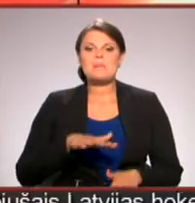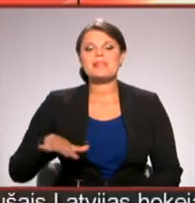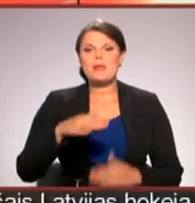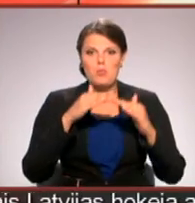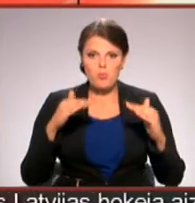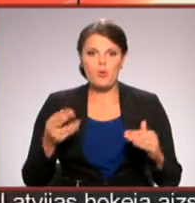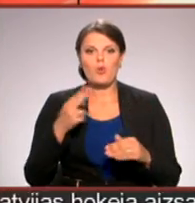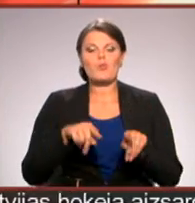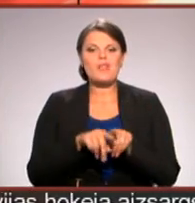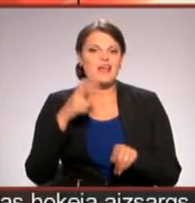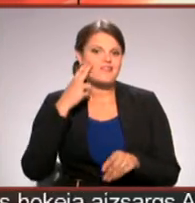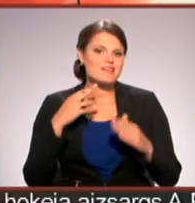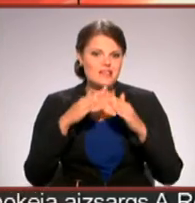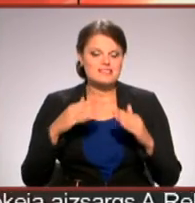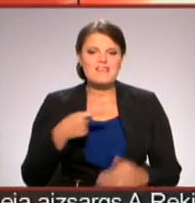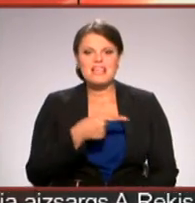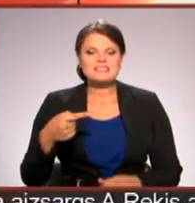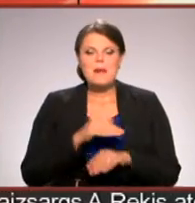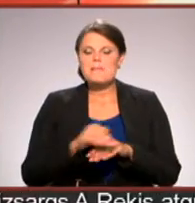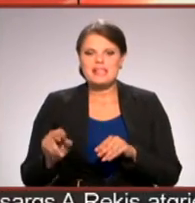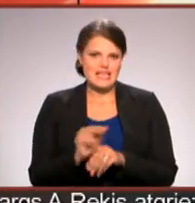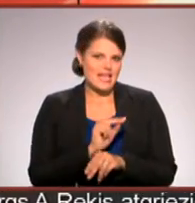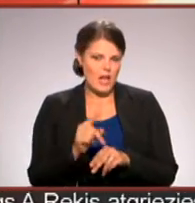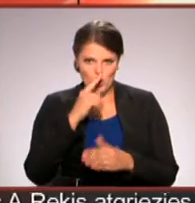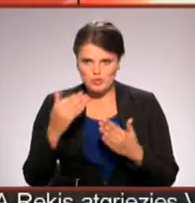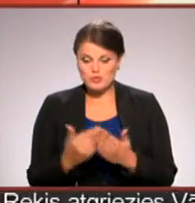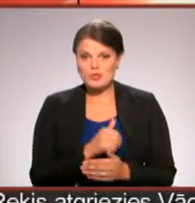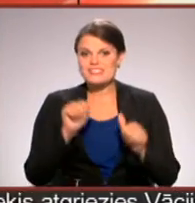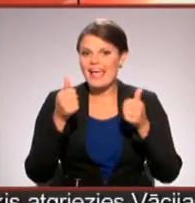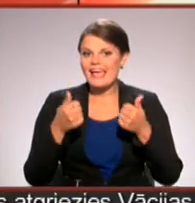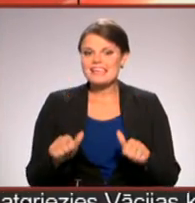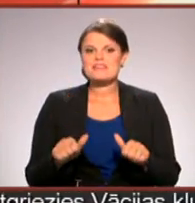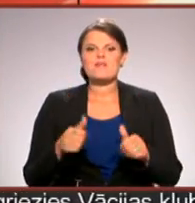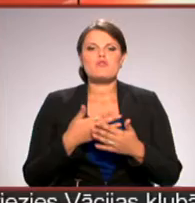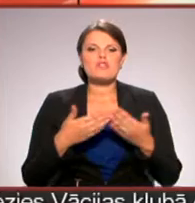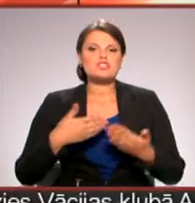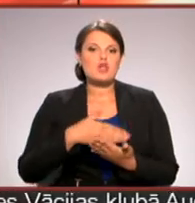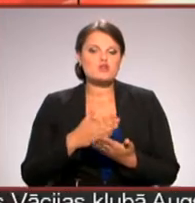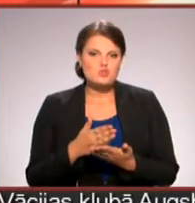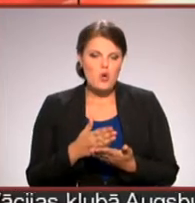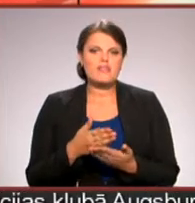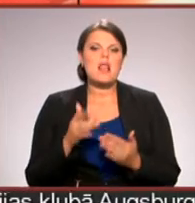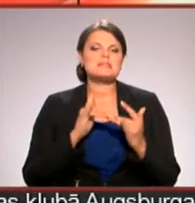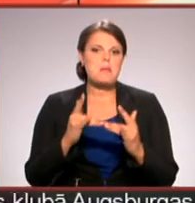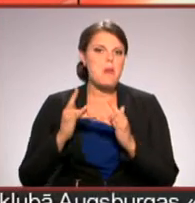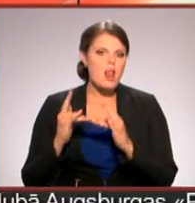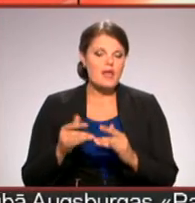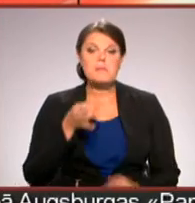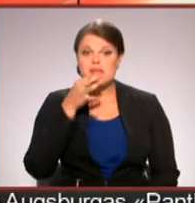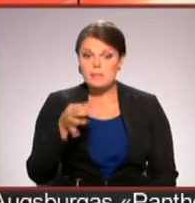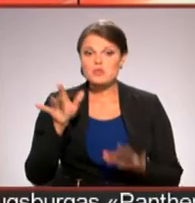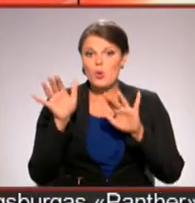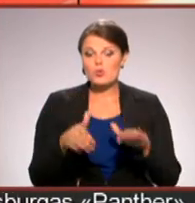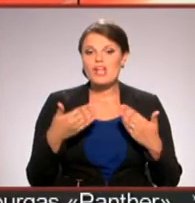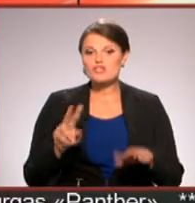arī notika slimnīcas vecās ēkas viena stāv pilnīga rekonstrukcija. Ir izveidota stipendu nodaļas ar dažādām palātām. Un jāpiebilst, ka rudens nu